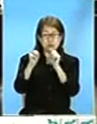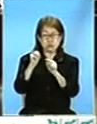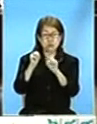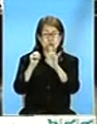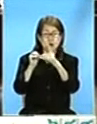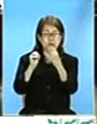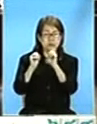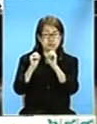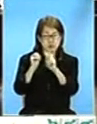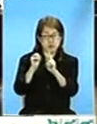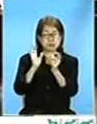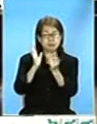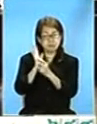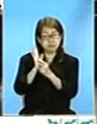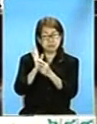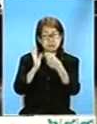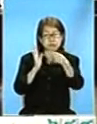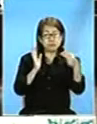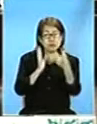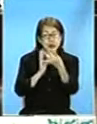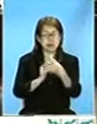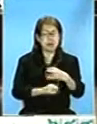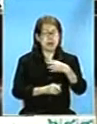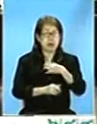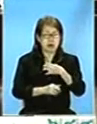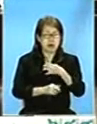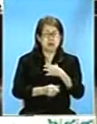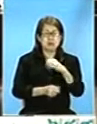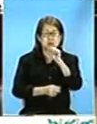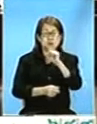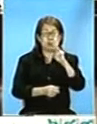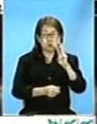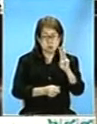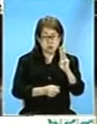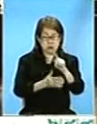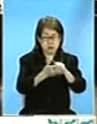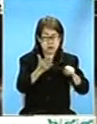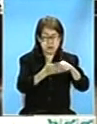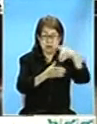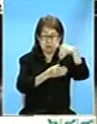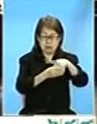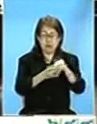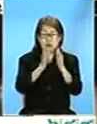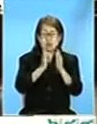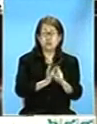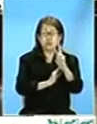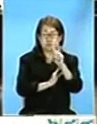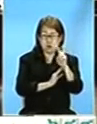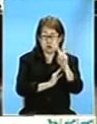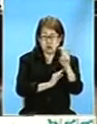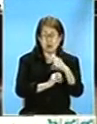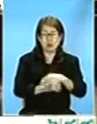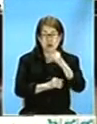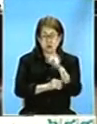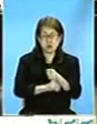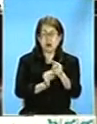ไว้เนี่ยเราพูดถึงการมีสมาชิกวุฒิสภาจากการเลือกตั้ง200คนเนี่ยให้ใช้เขตจังหวั